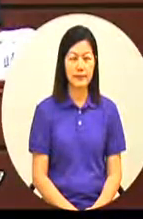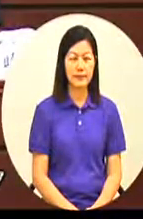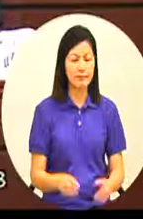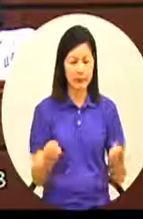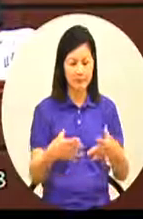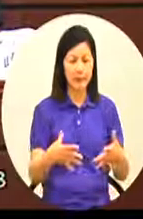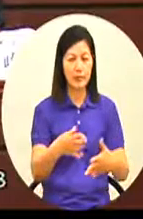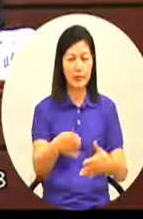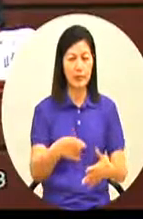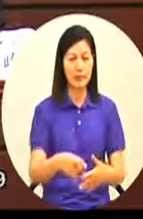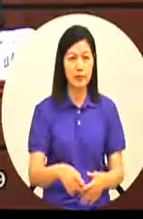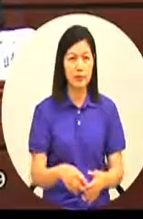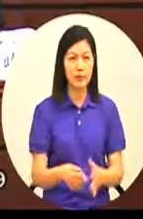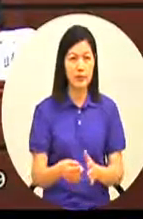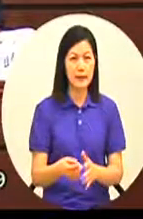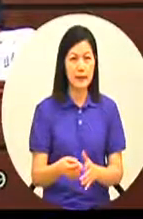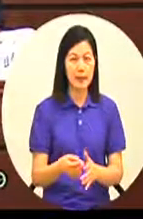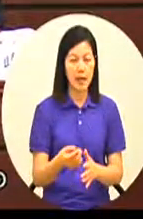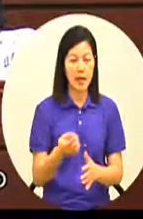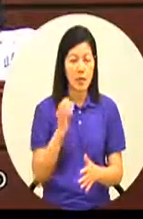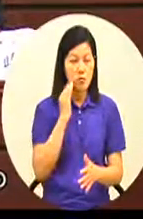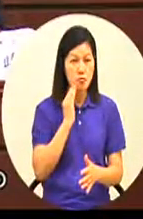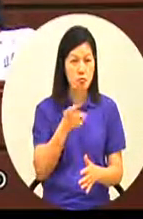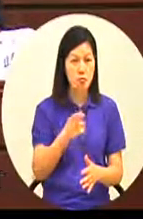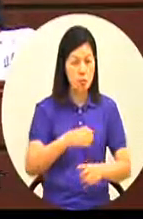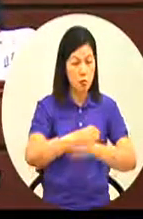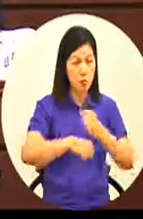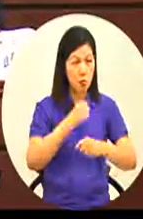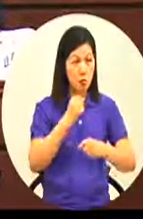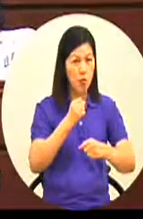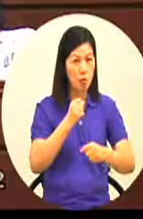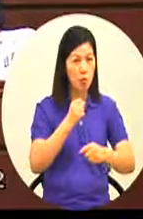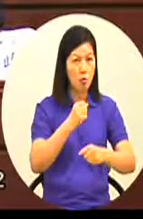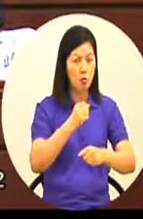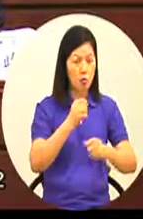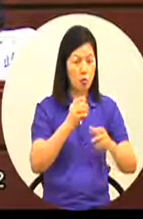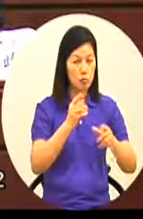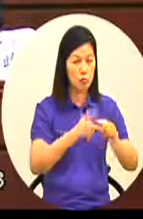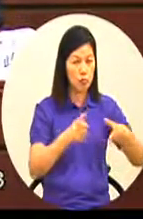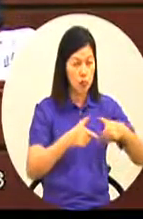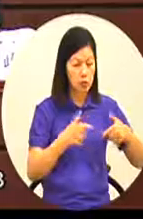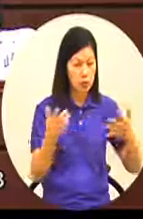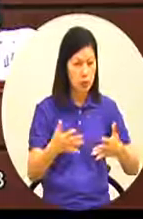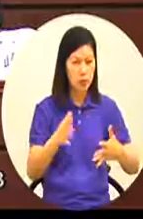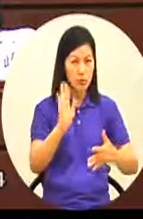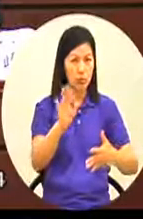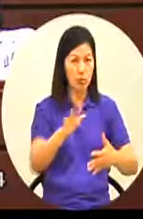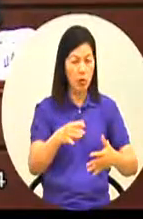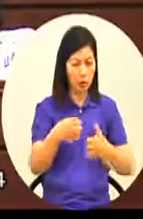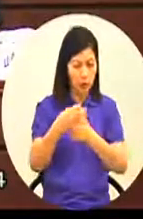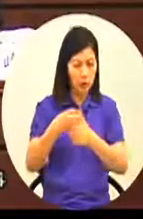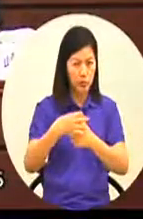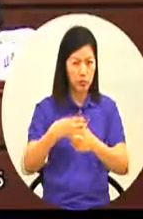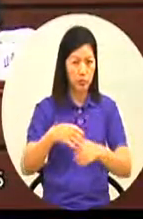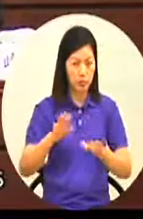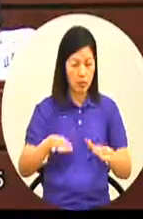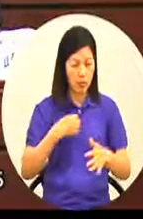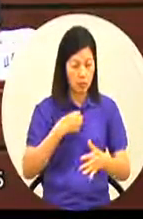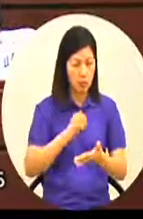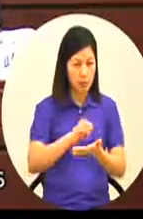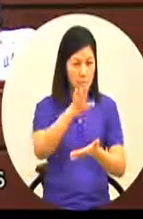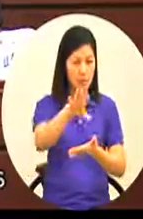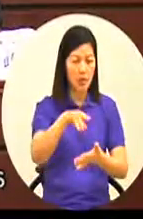议员你讲吼，带几个这个活动中心吼，有啥问题，你来跟我讲，因为我甲议员报告一下吼。咱伫